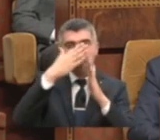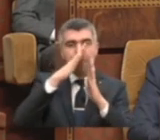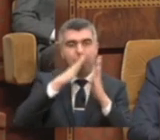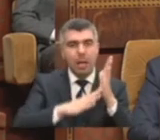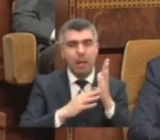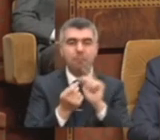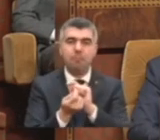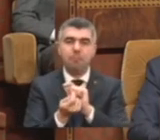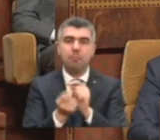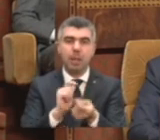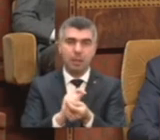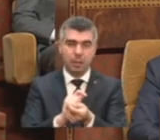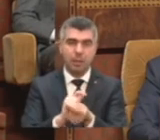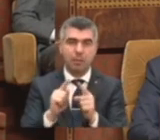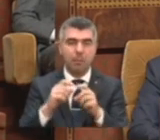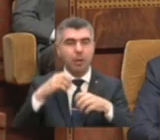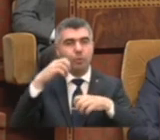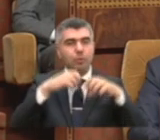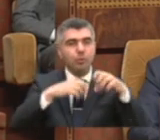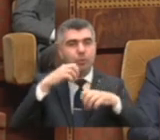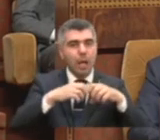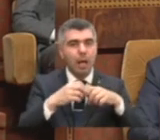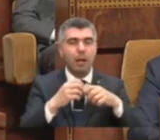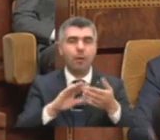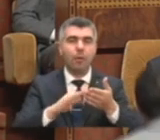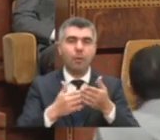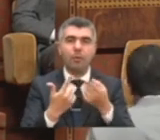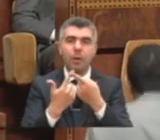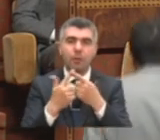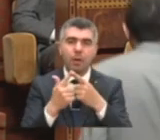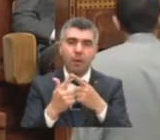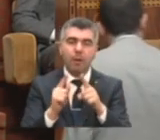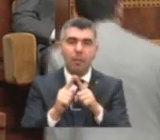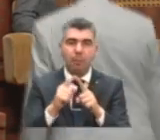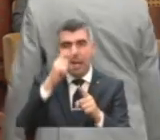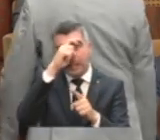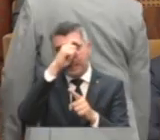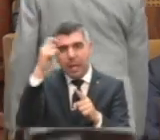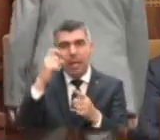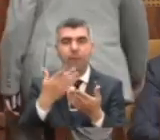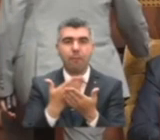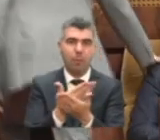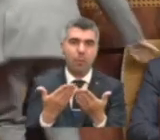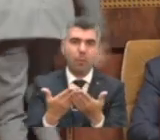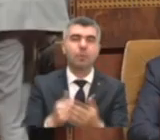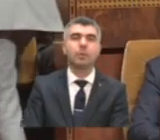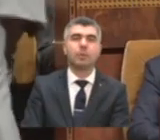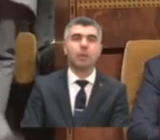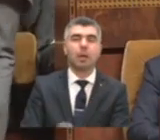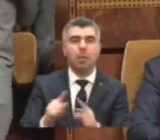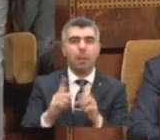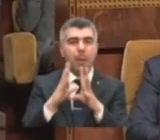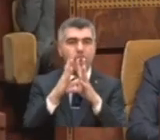باضطراب معدل تساقطات المدارية وكذلك تغيرات ديال درجات الحرارة وموجات